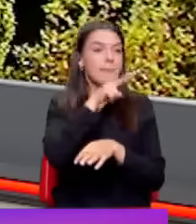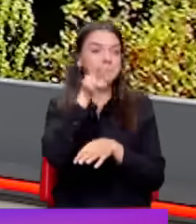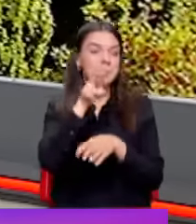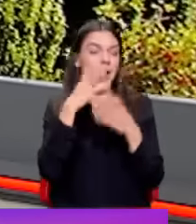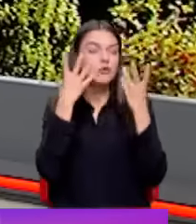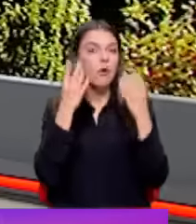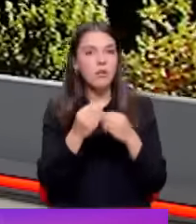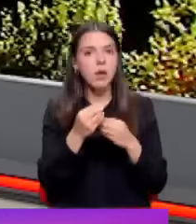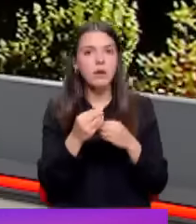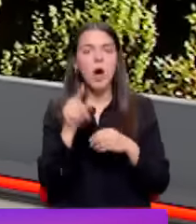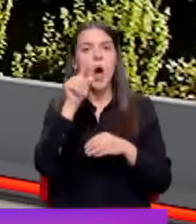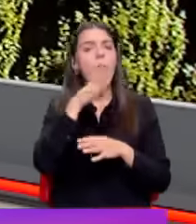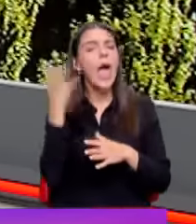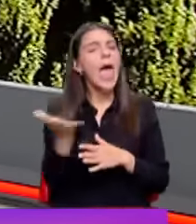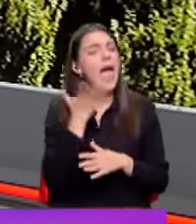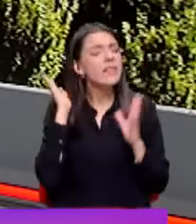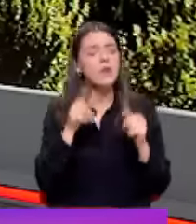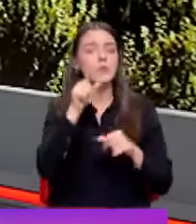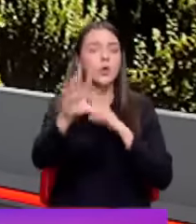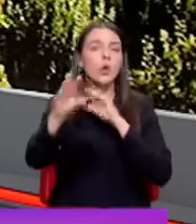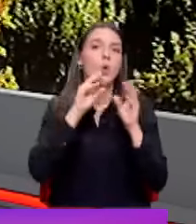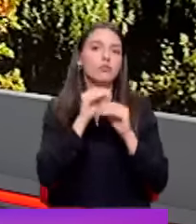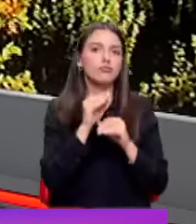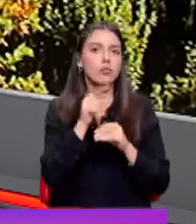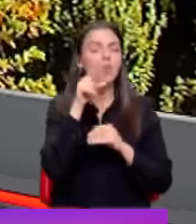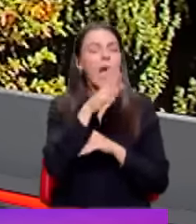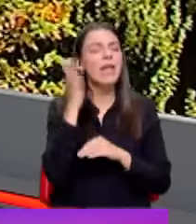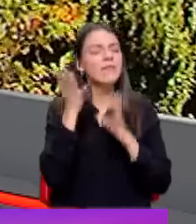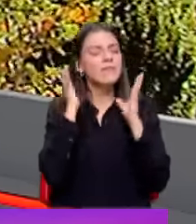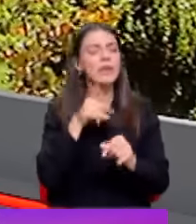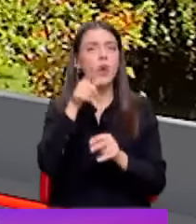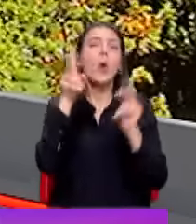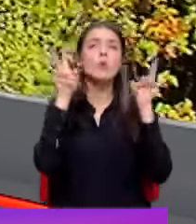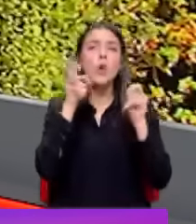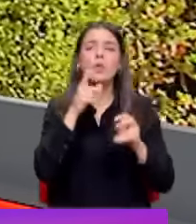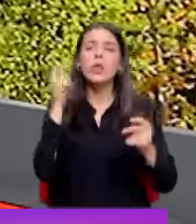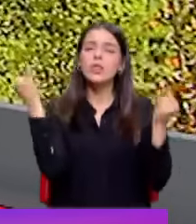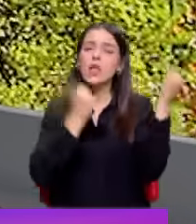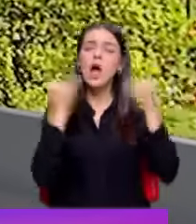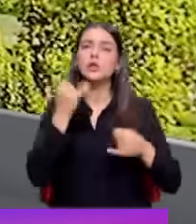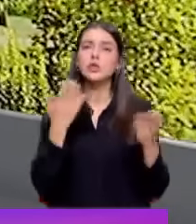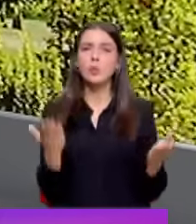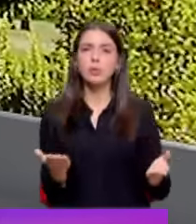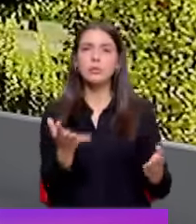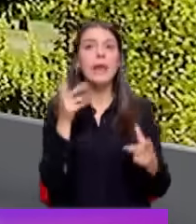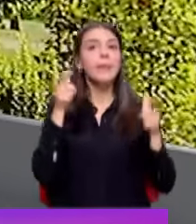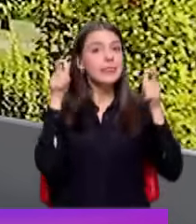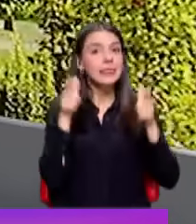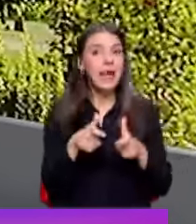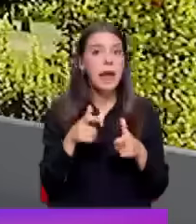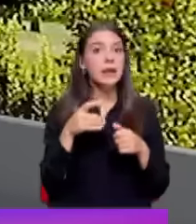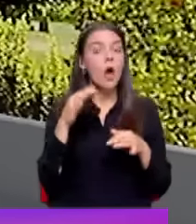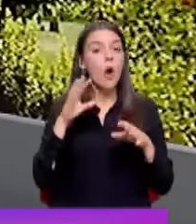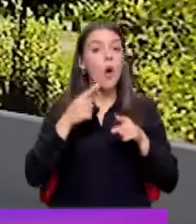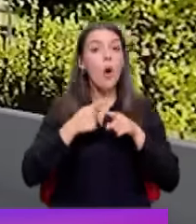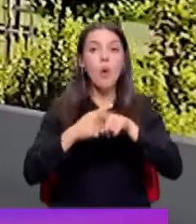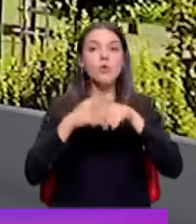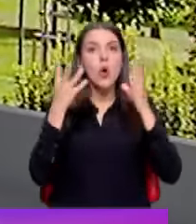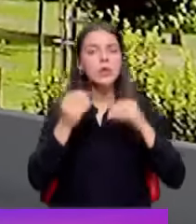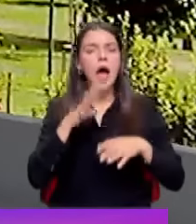olarak en çok onları konuşuyoruz. En çok o konularda tartıştırılıyoruz. Nerede ortaklaşıyorsak,